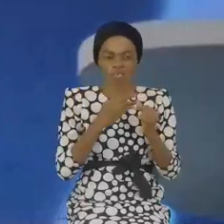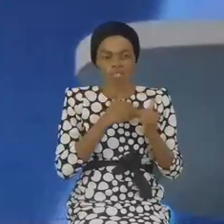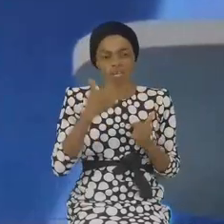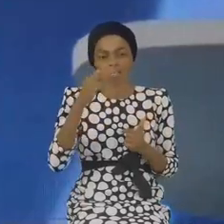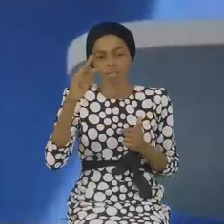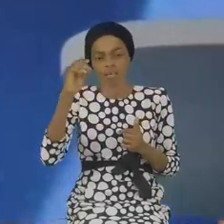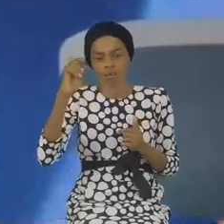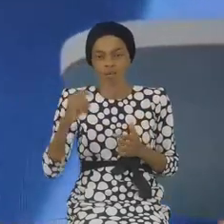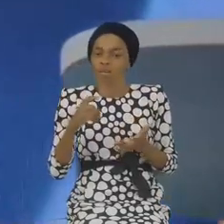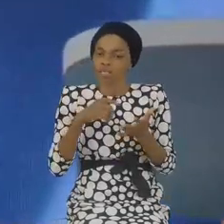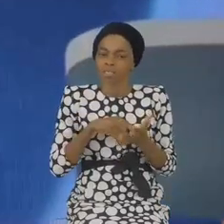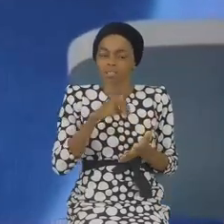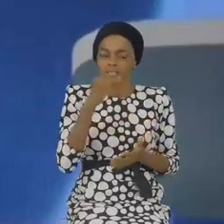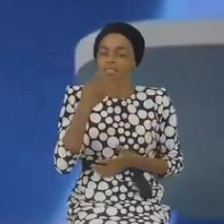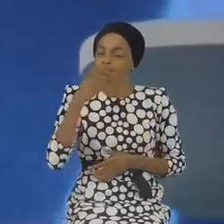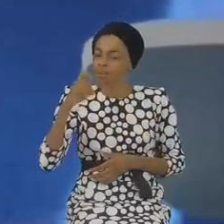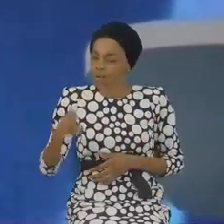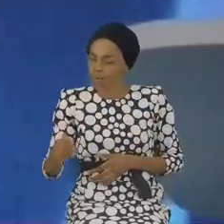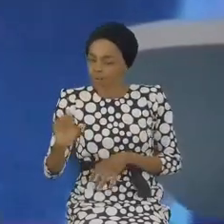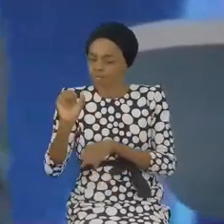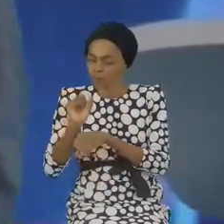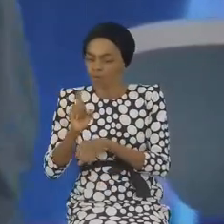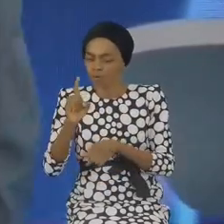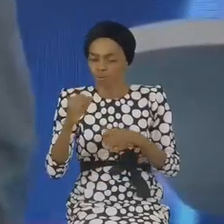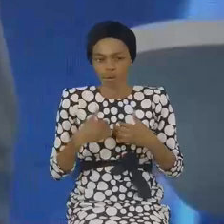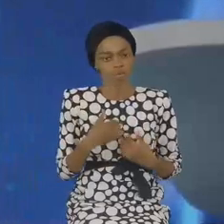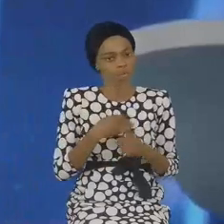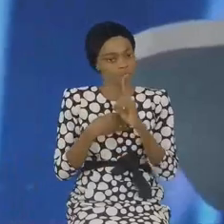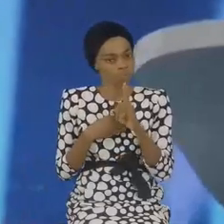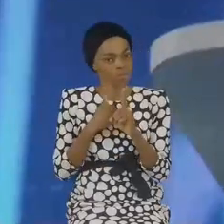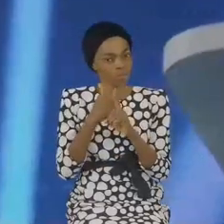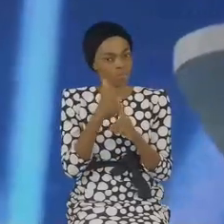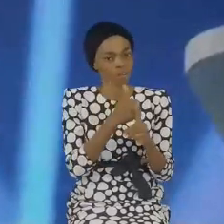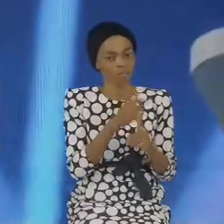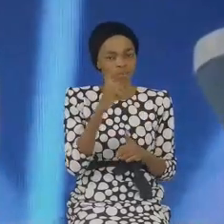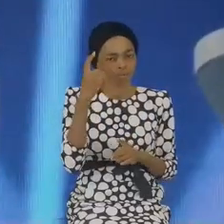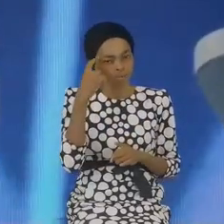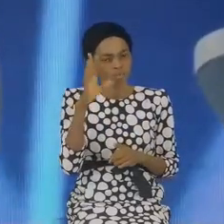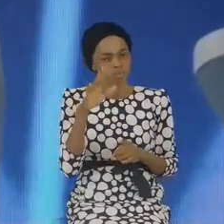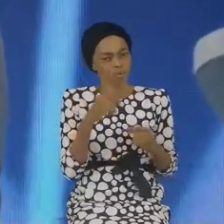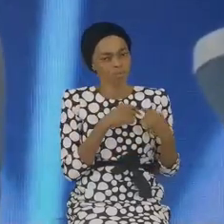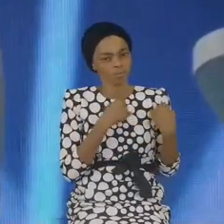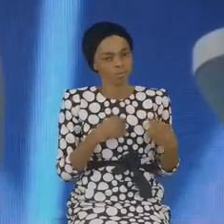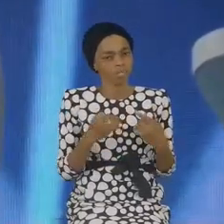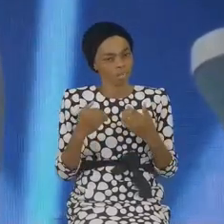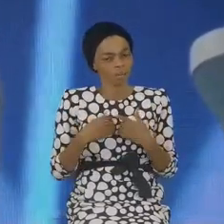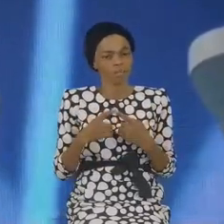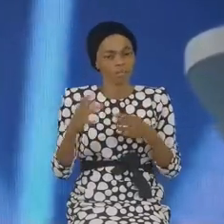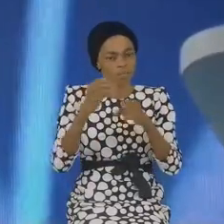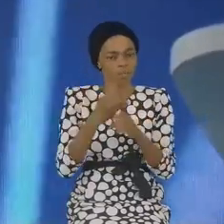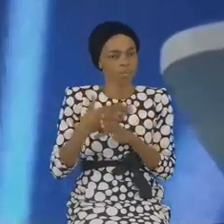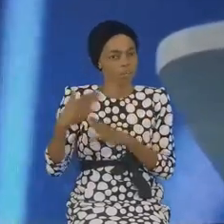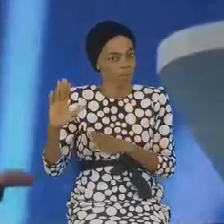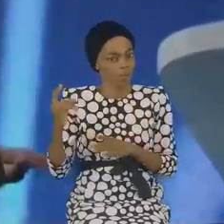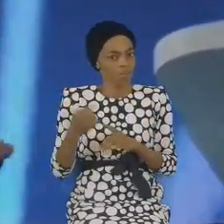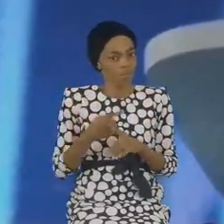voici l'ordre, la charge que vous avez. Et vous-même, vous, dans votre cœur, dans votre esprit, vous, votre cœur,